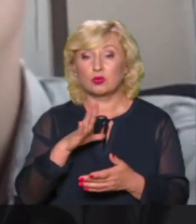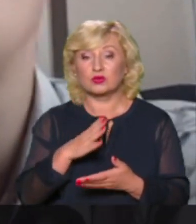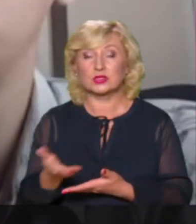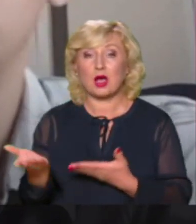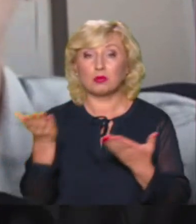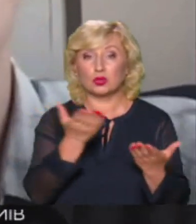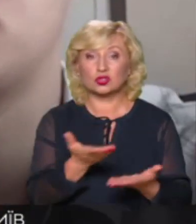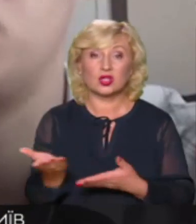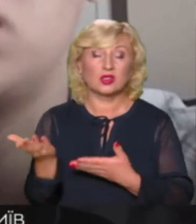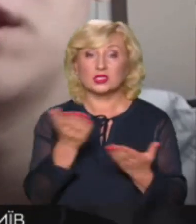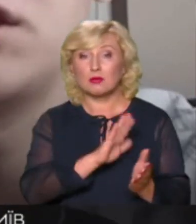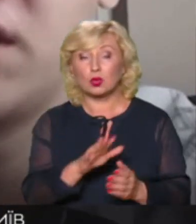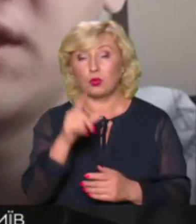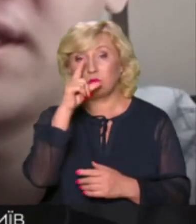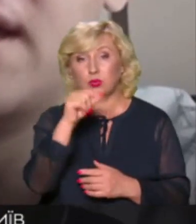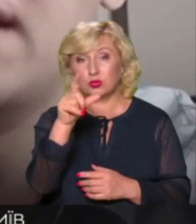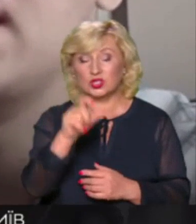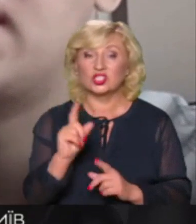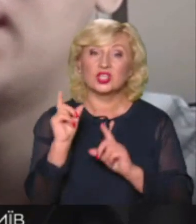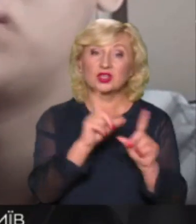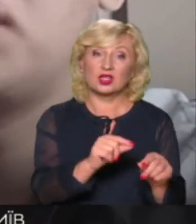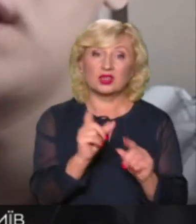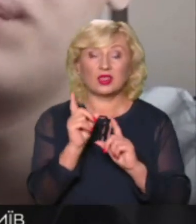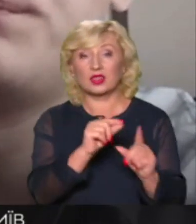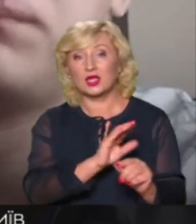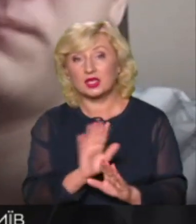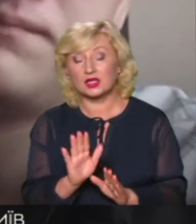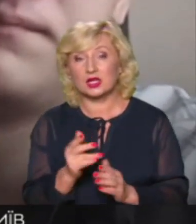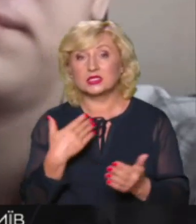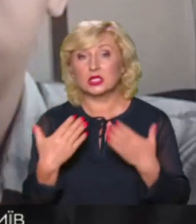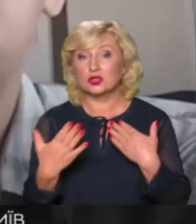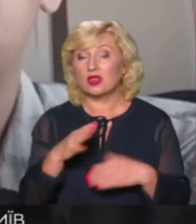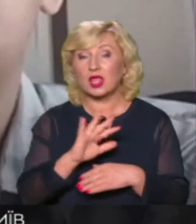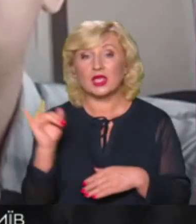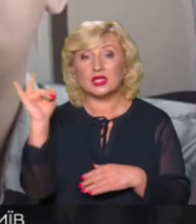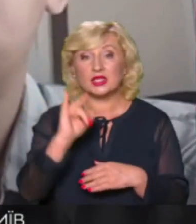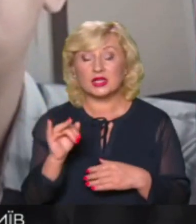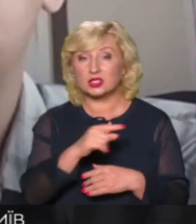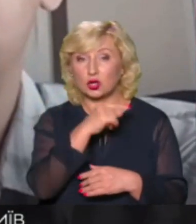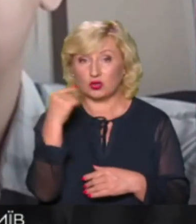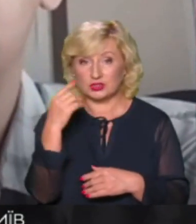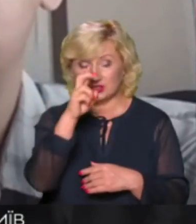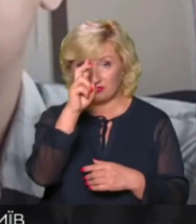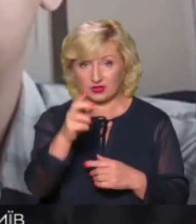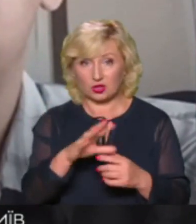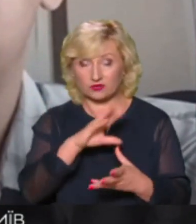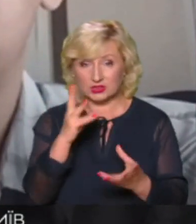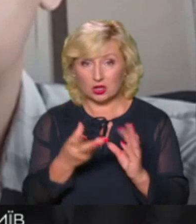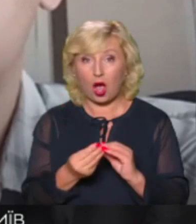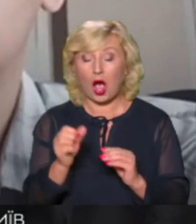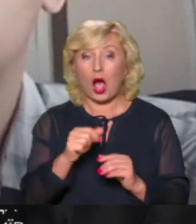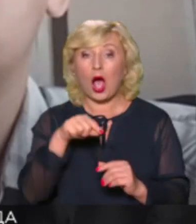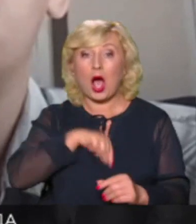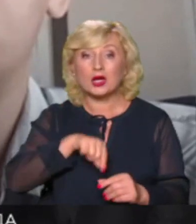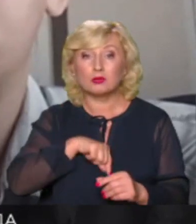не запрошенням Путіна, чи він їде, чи не їде. Ну, але це все ж таки стосується не інтересів Російської Федерації в цілому, а